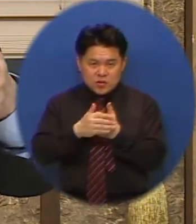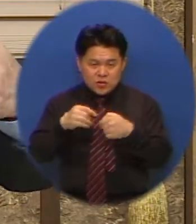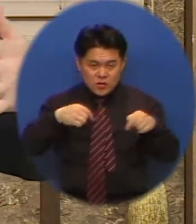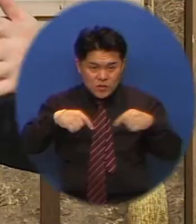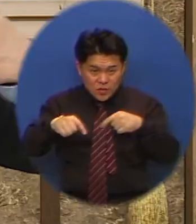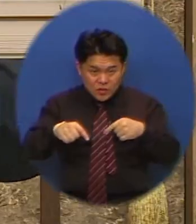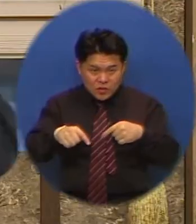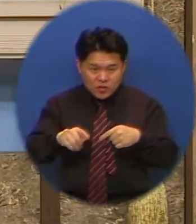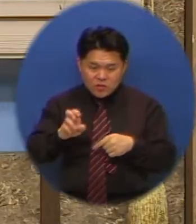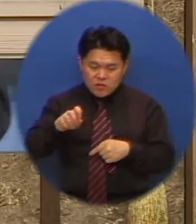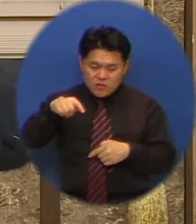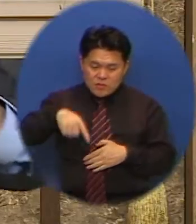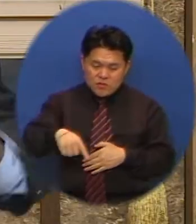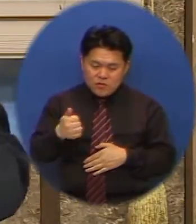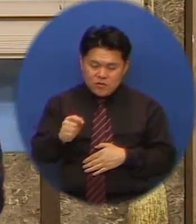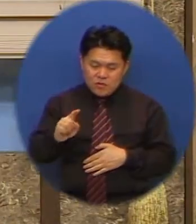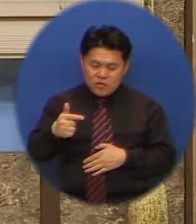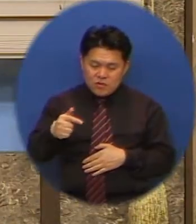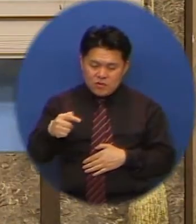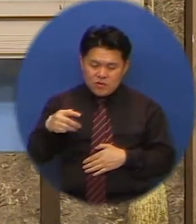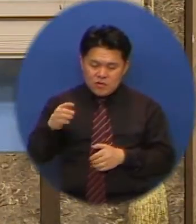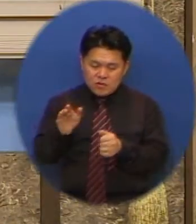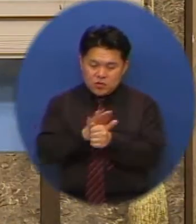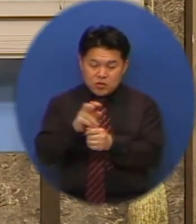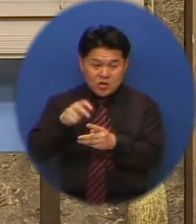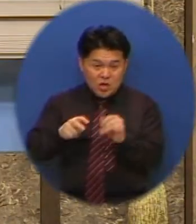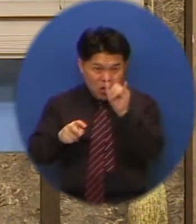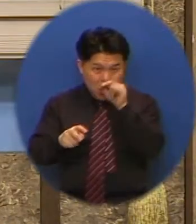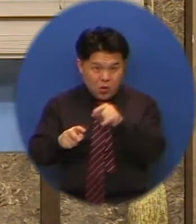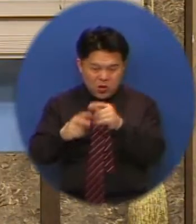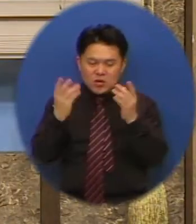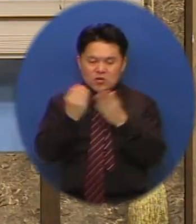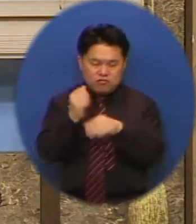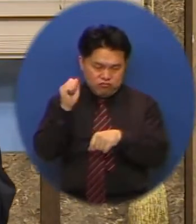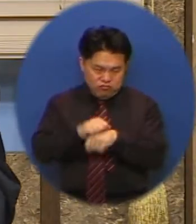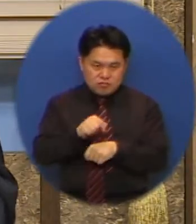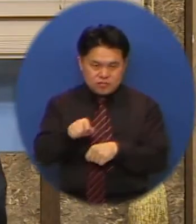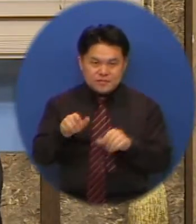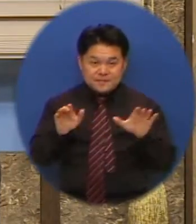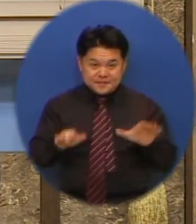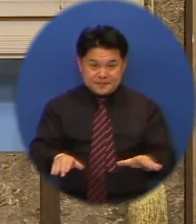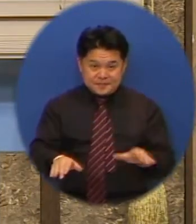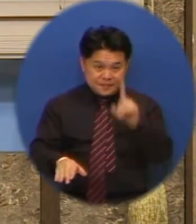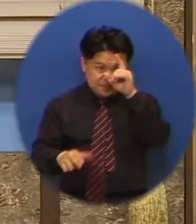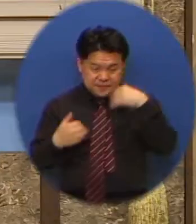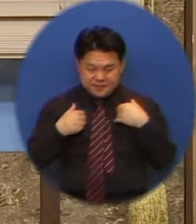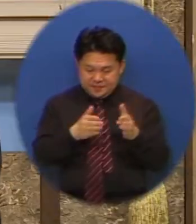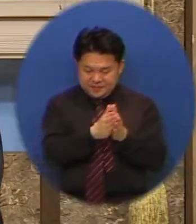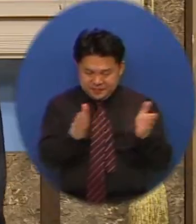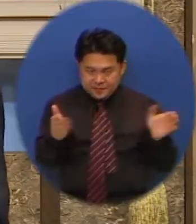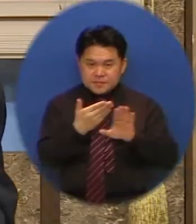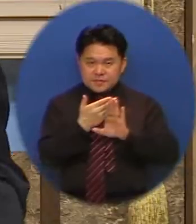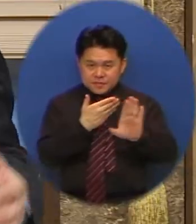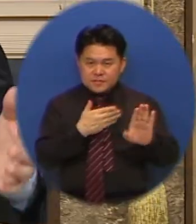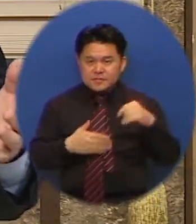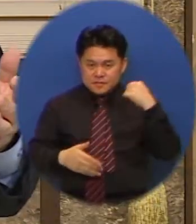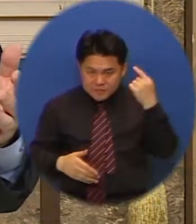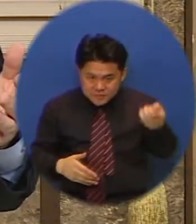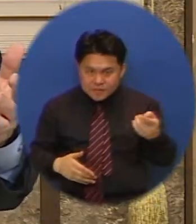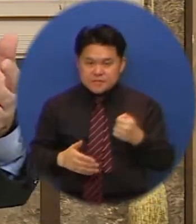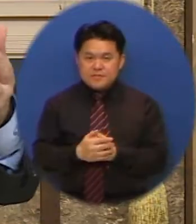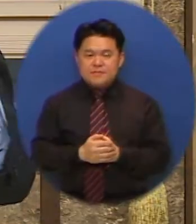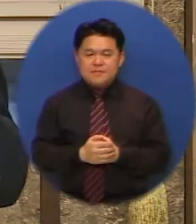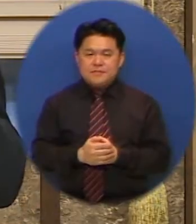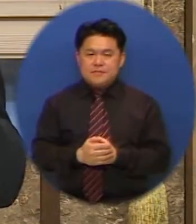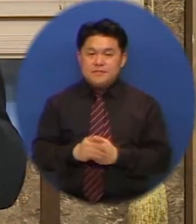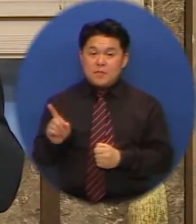해서 경기도에는 민간 협치에 전달체가 이제 예. 완성이 돼 있어요. 그러다가 이제 지금 정부가 이제 출범하면서 지금